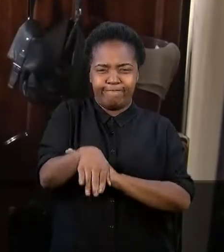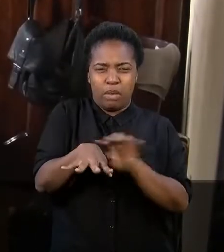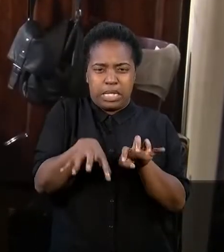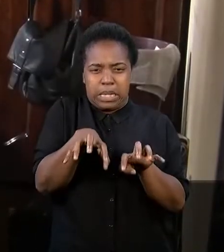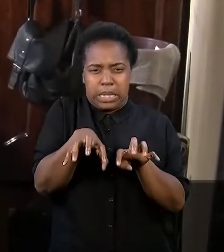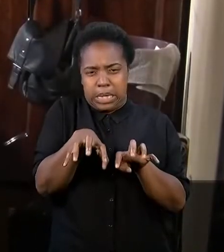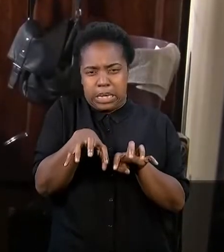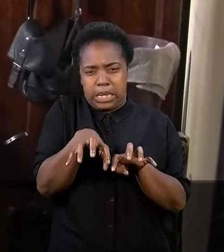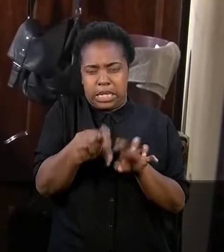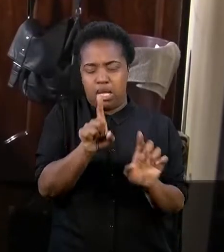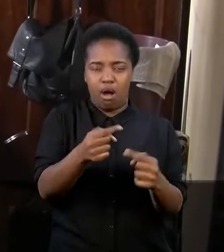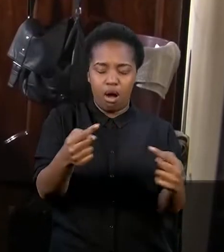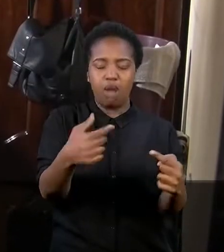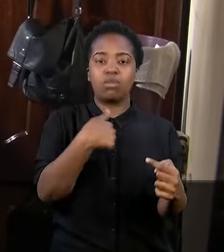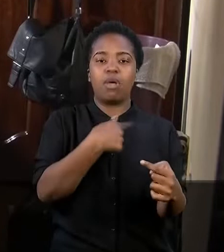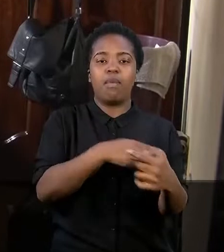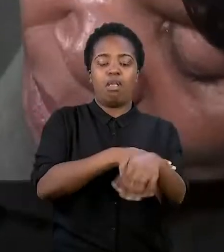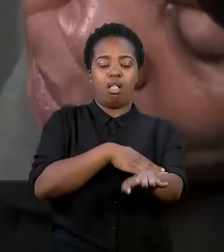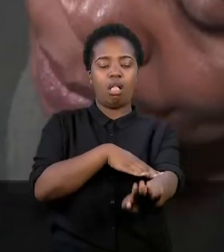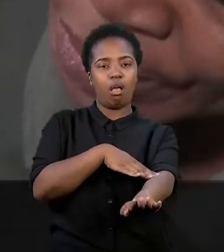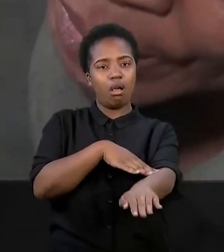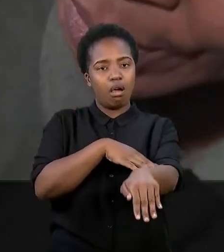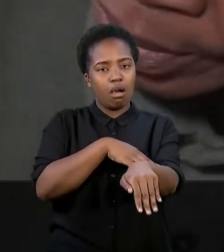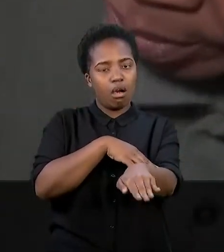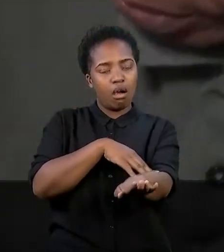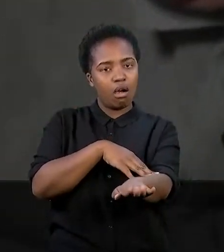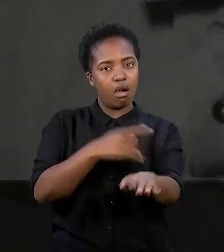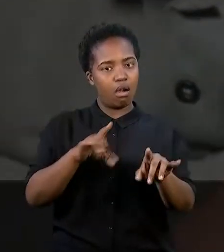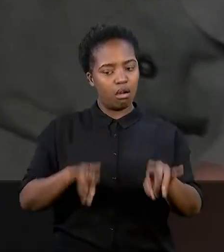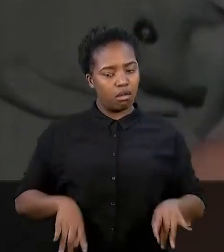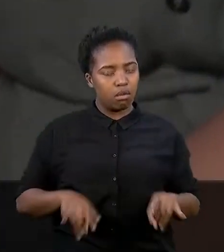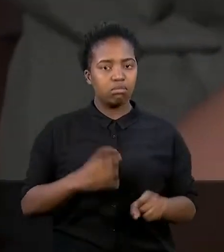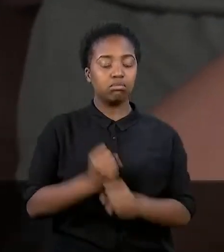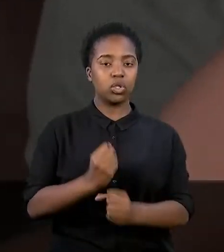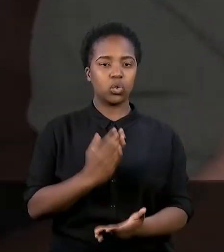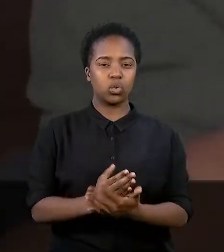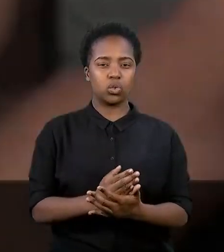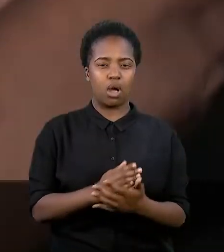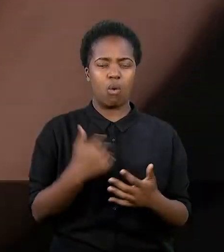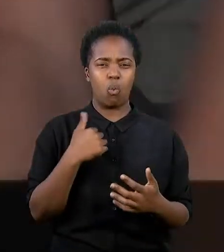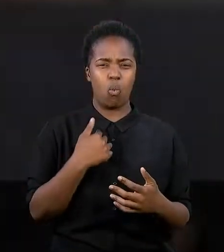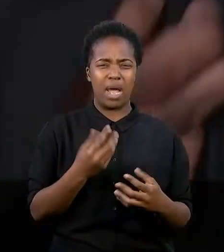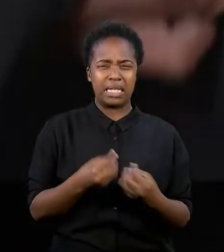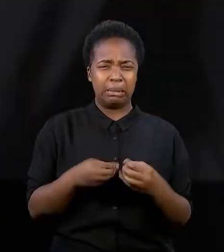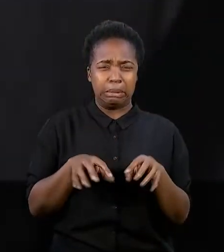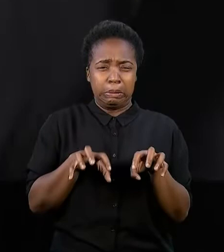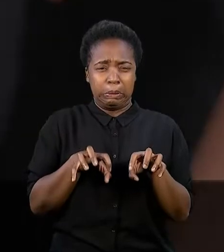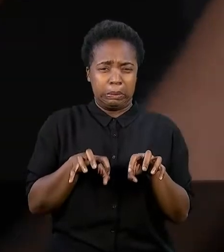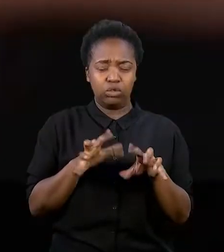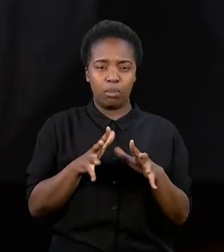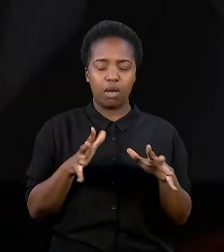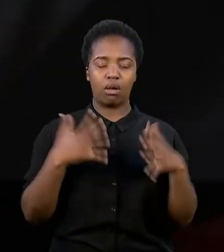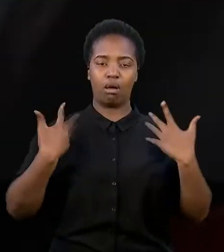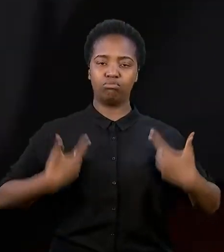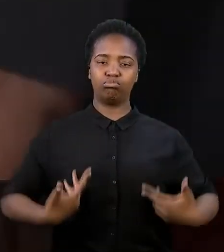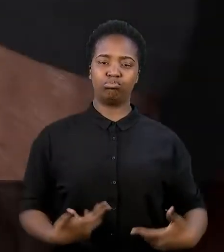tiba stiff most of the time. So kuru party ya wena ingabi stiff as long as I make laka ulchi, make sure kuri ubana party nyana lui enda